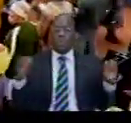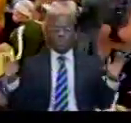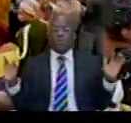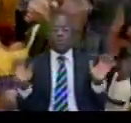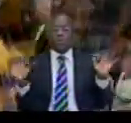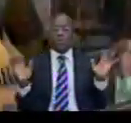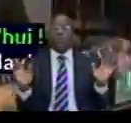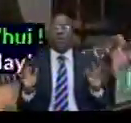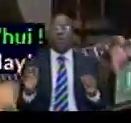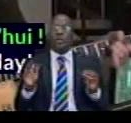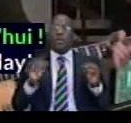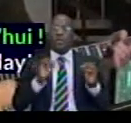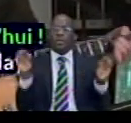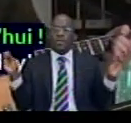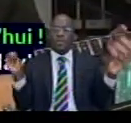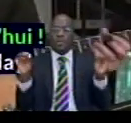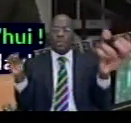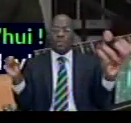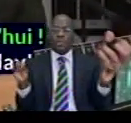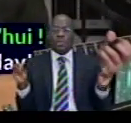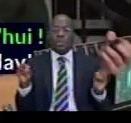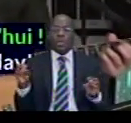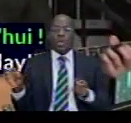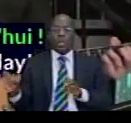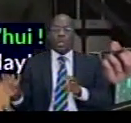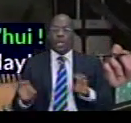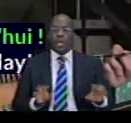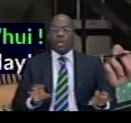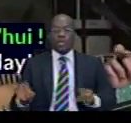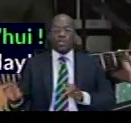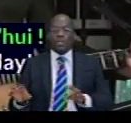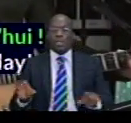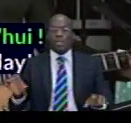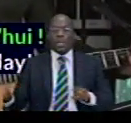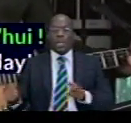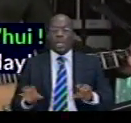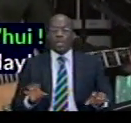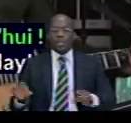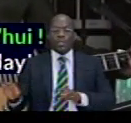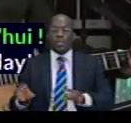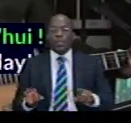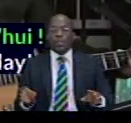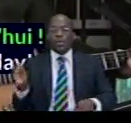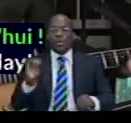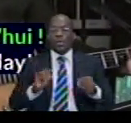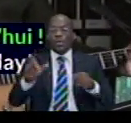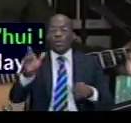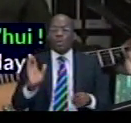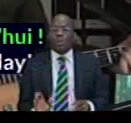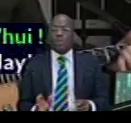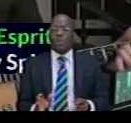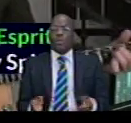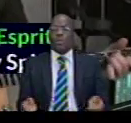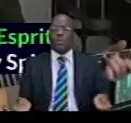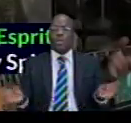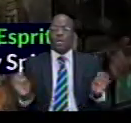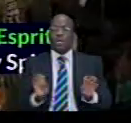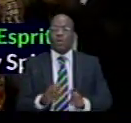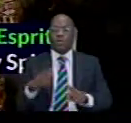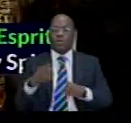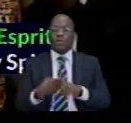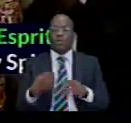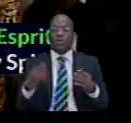Oh, agis, agis, agis, oh Dieu dès aujourd'hui.